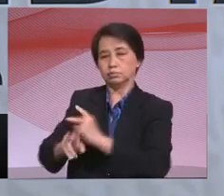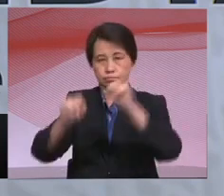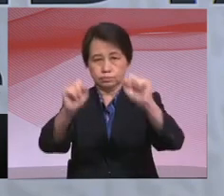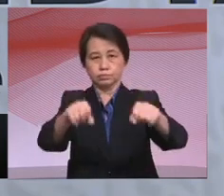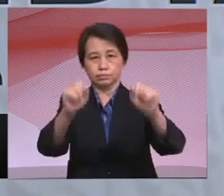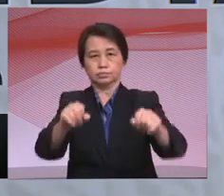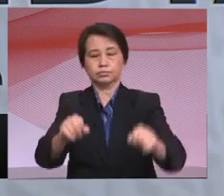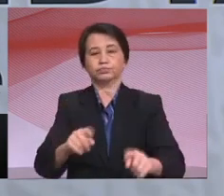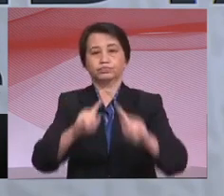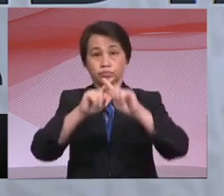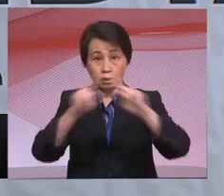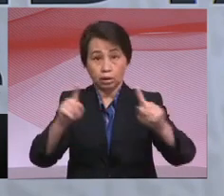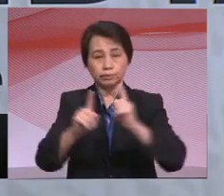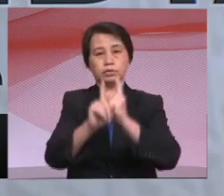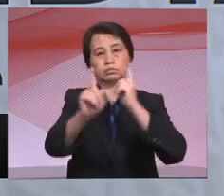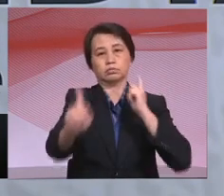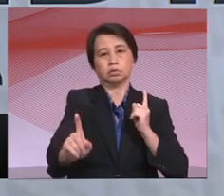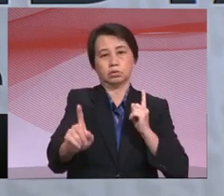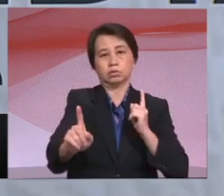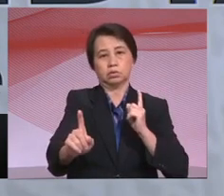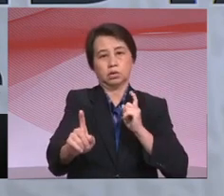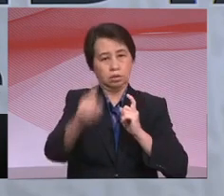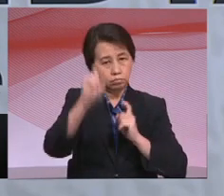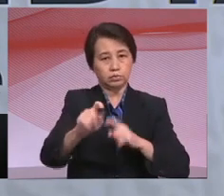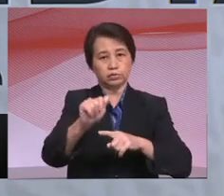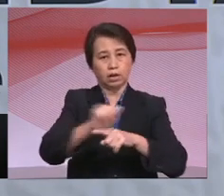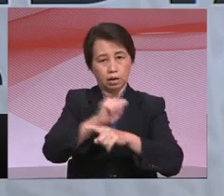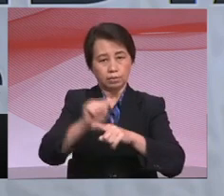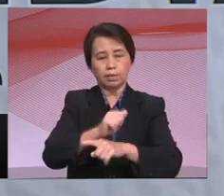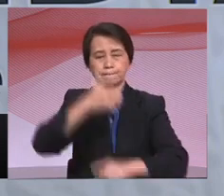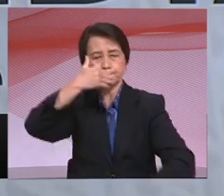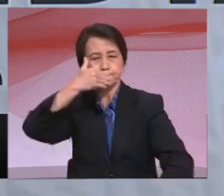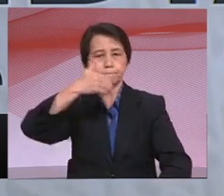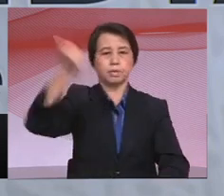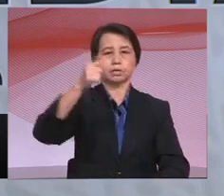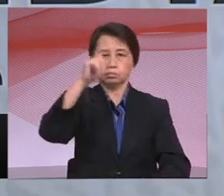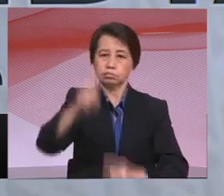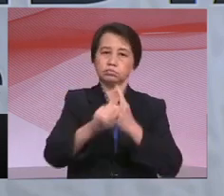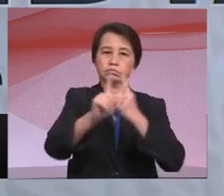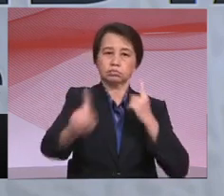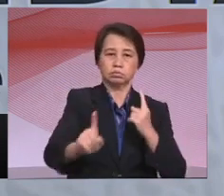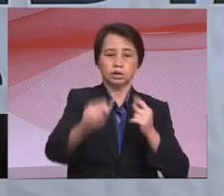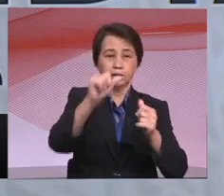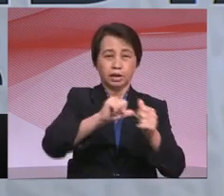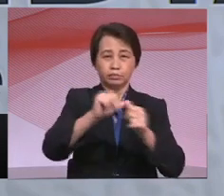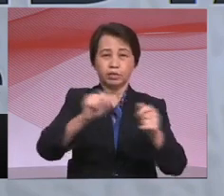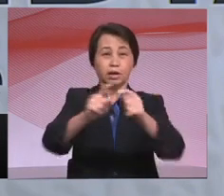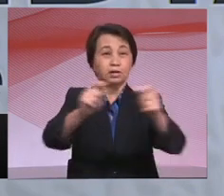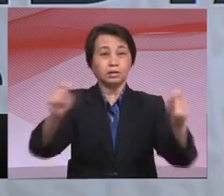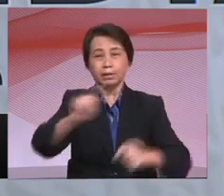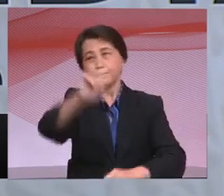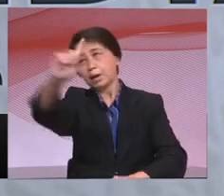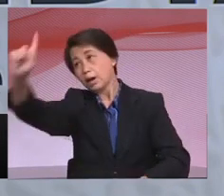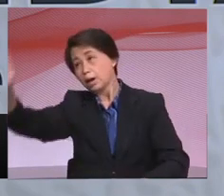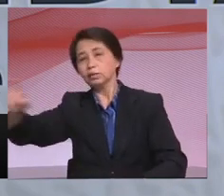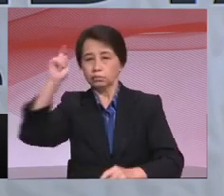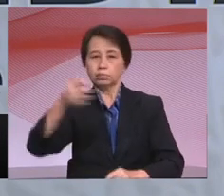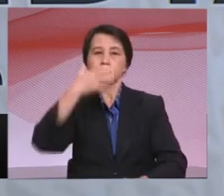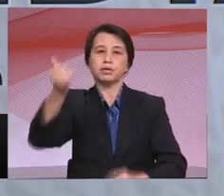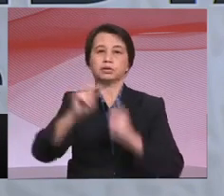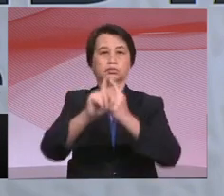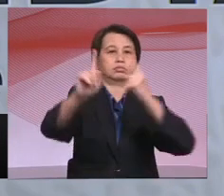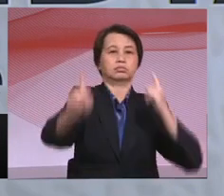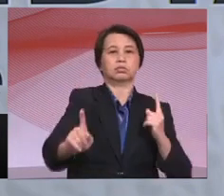mask. Tetapi penjarakan tu kena diamalkan seelok-eloknya di setiap tempat, terutamanya tempat